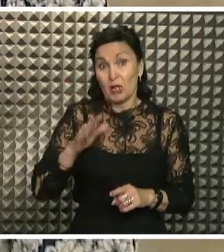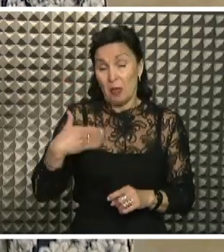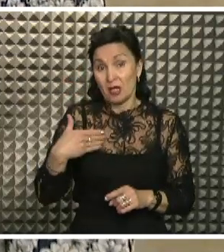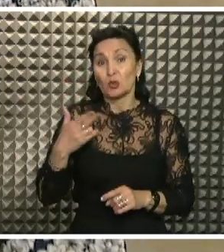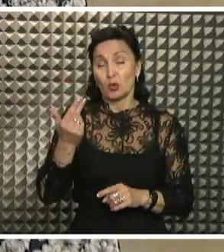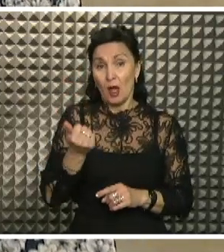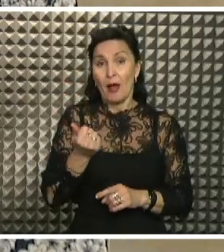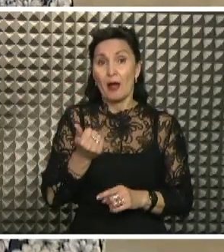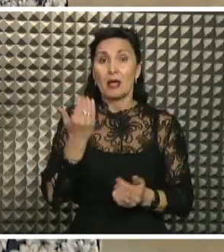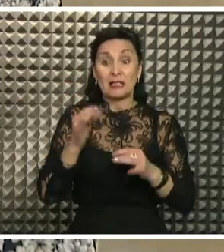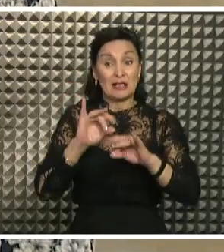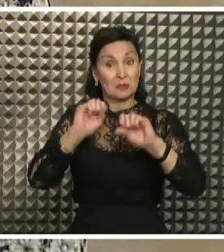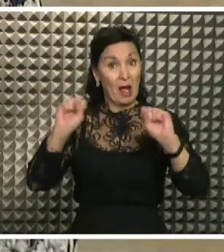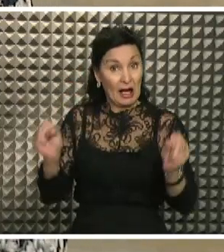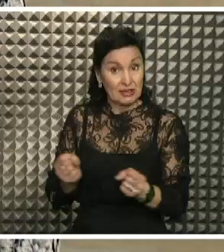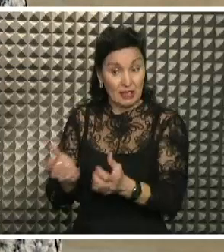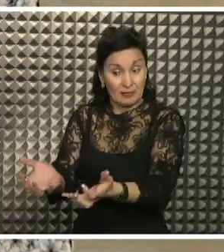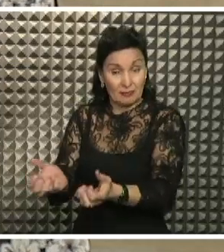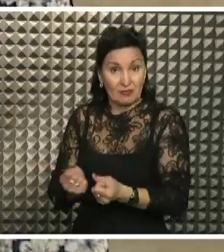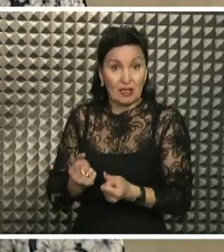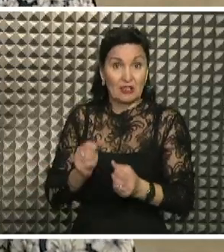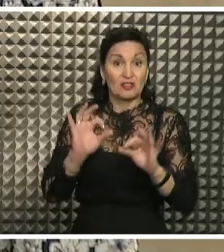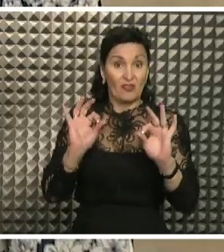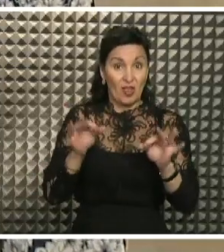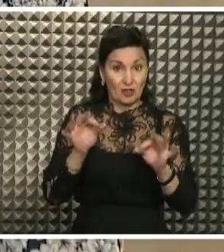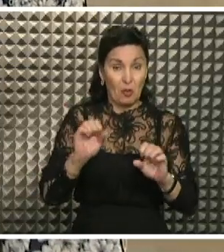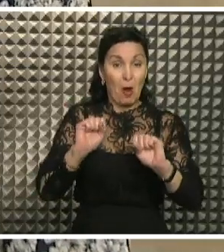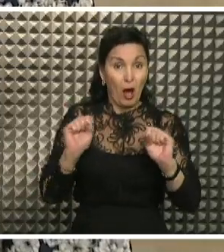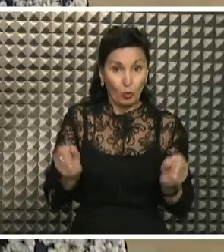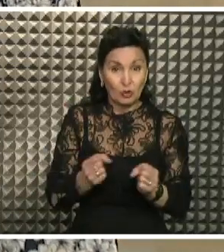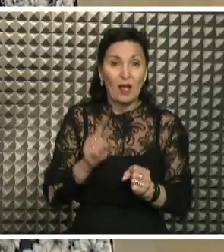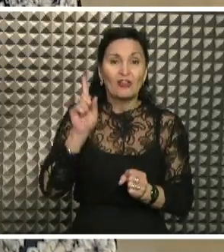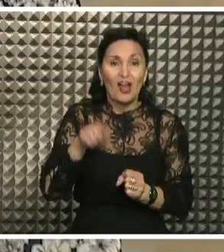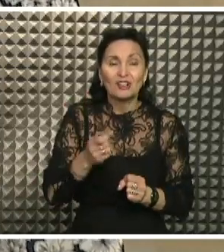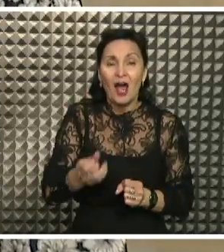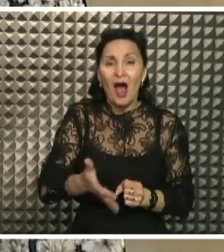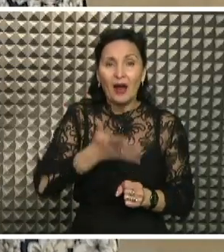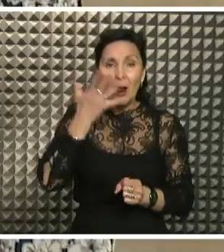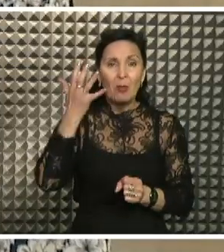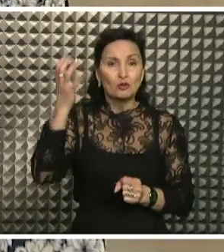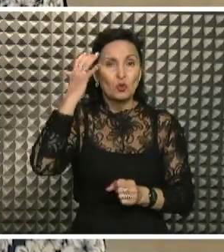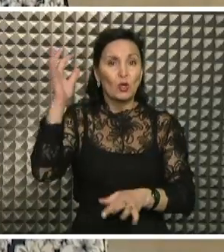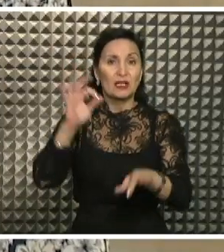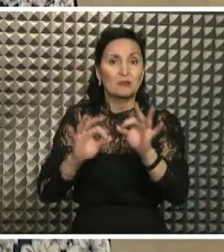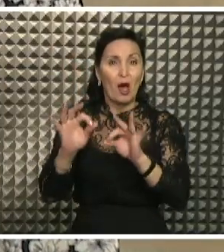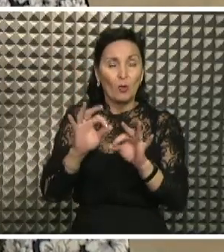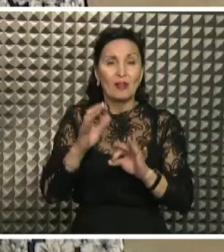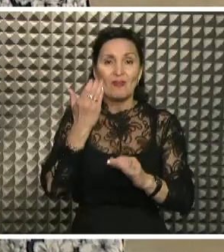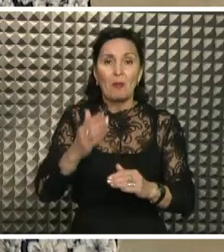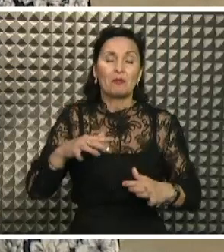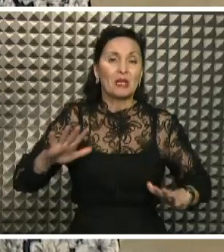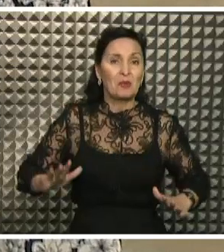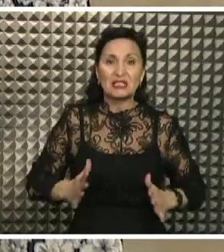но если из морозильной камеры достать свежемороженую, то даже аромат черной смородины вам поднимет